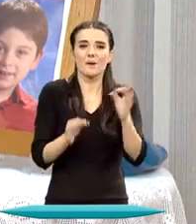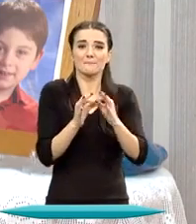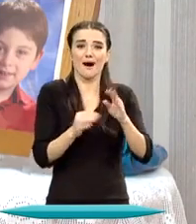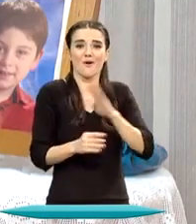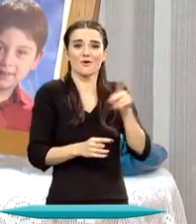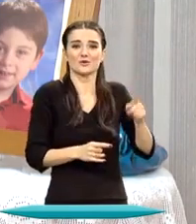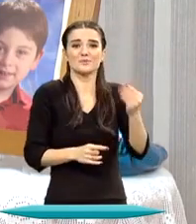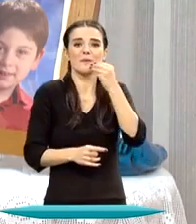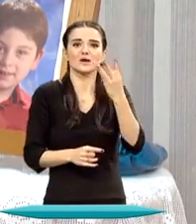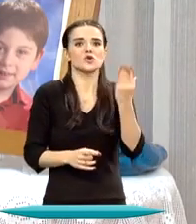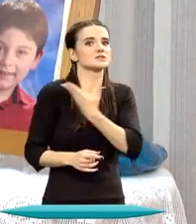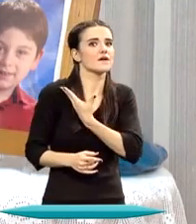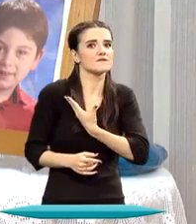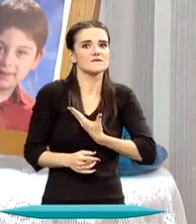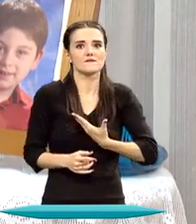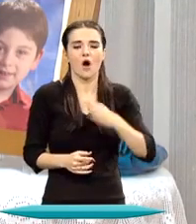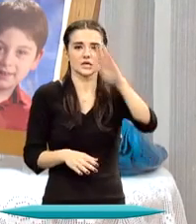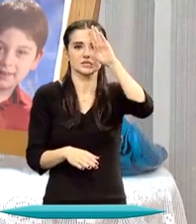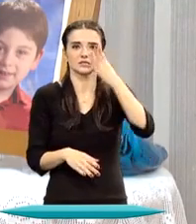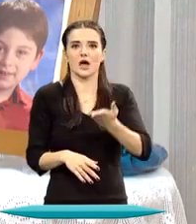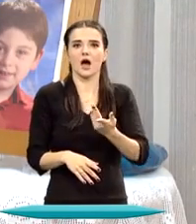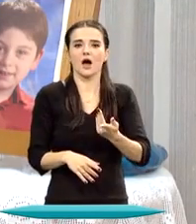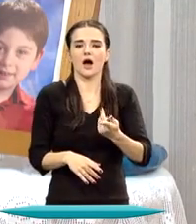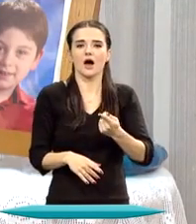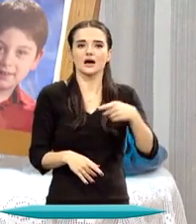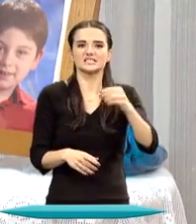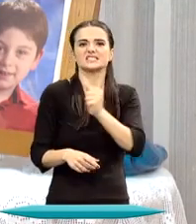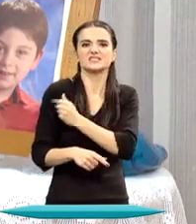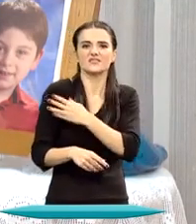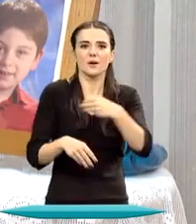tutamıyorlar. Ve o OÇAM sınıfında